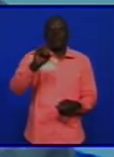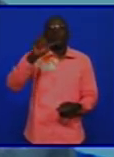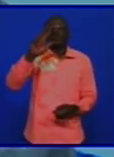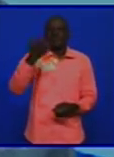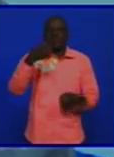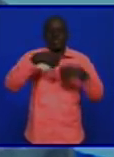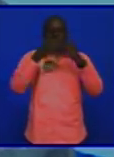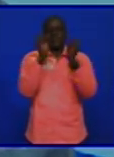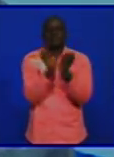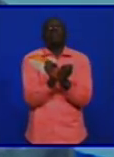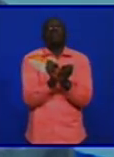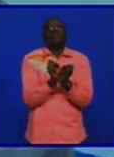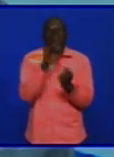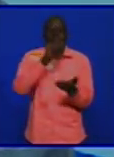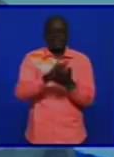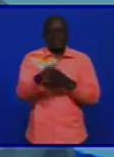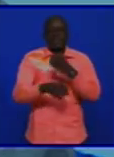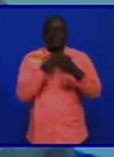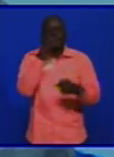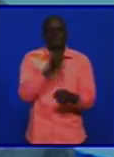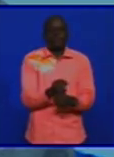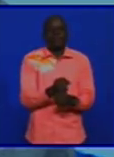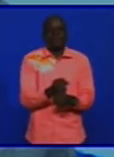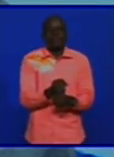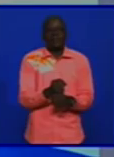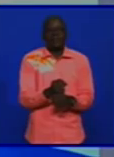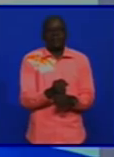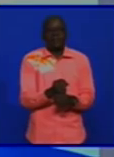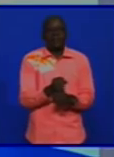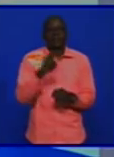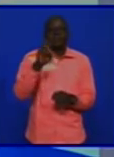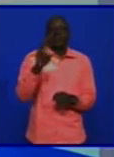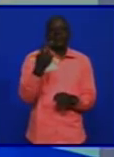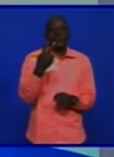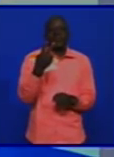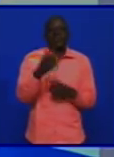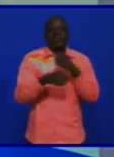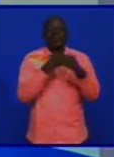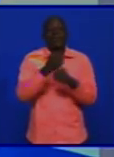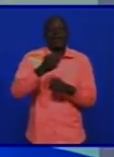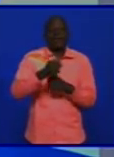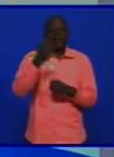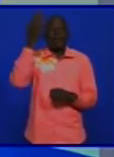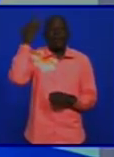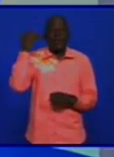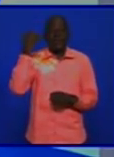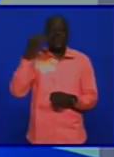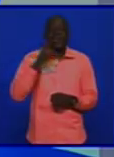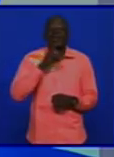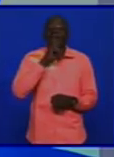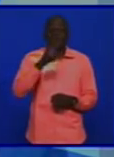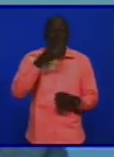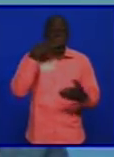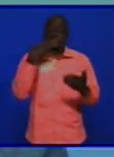édition cette année. La deuxième, l'année dernière, a été un franc succès, comme vous le